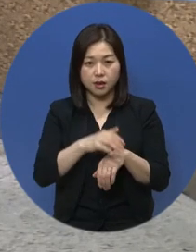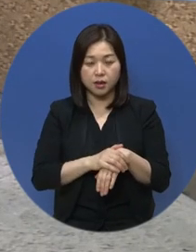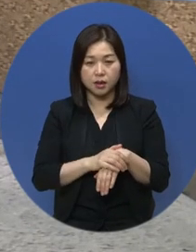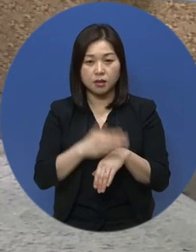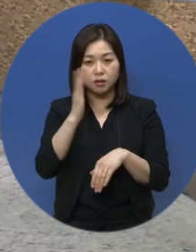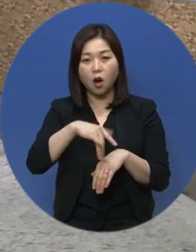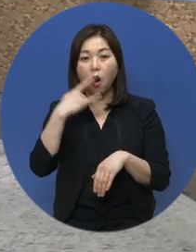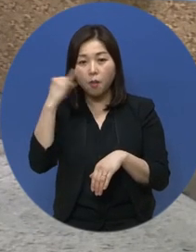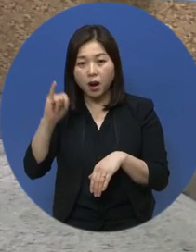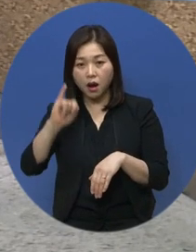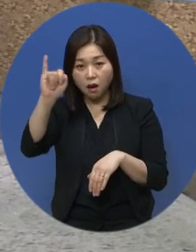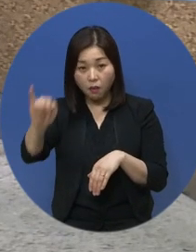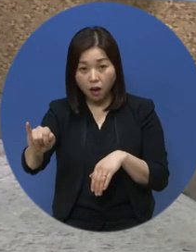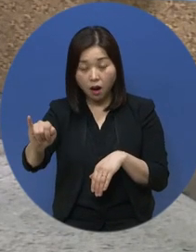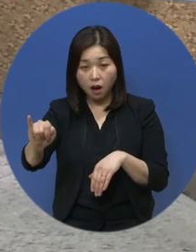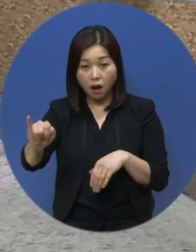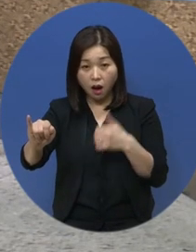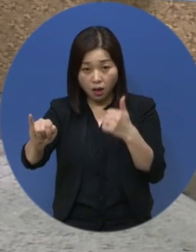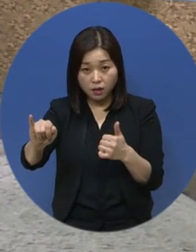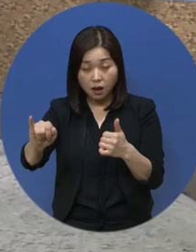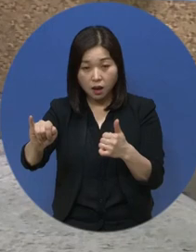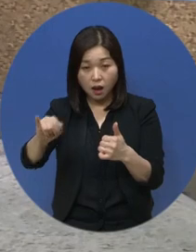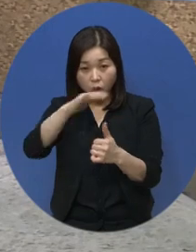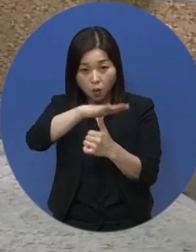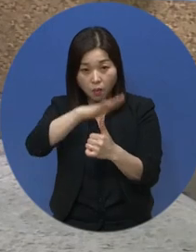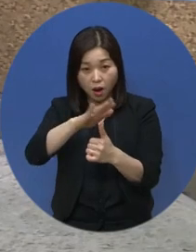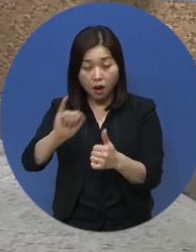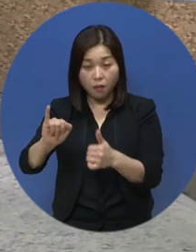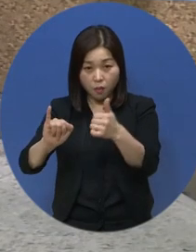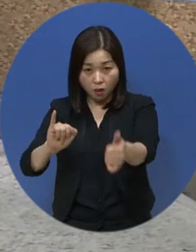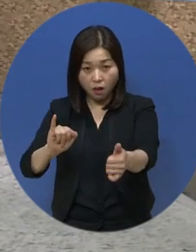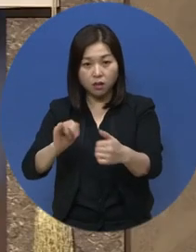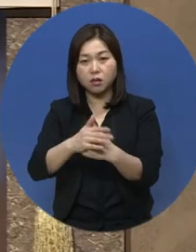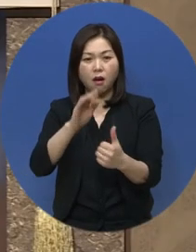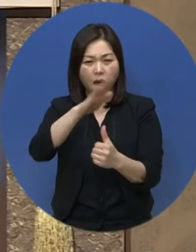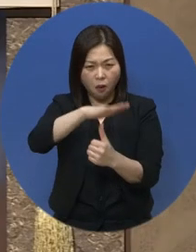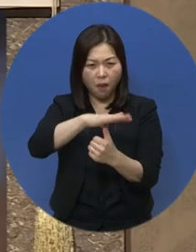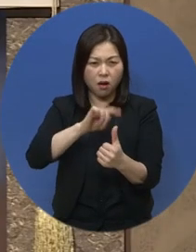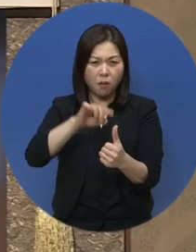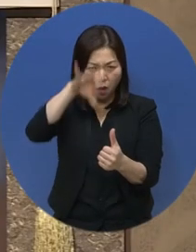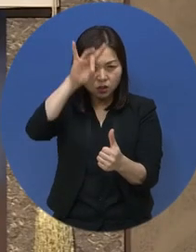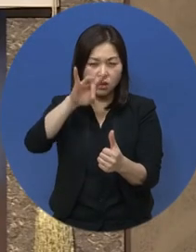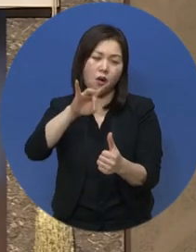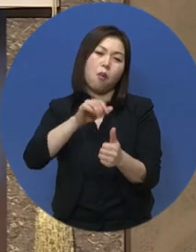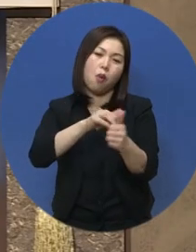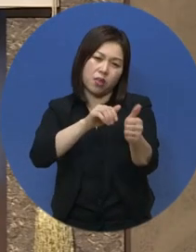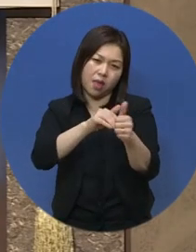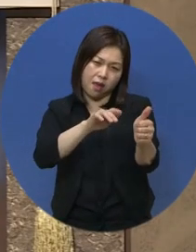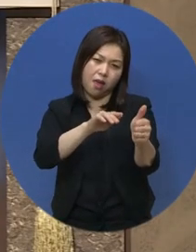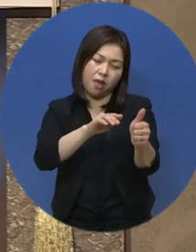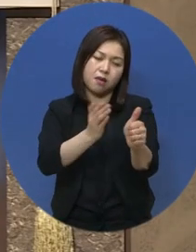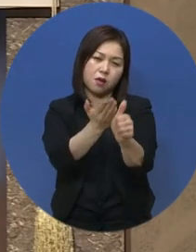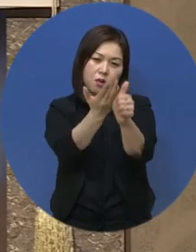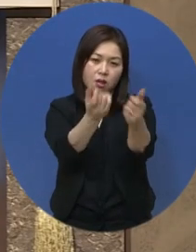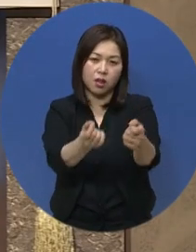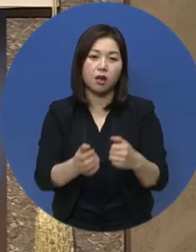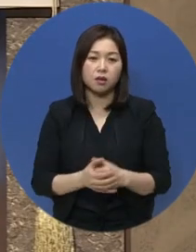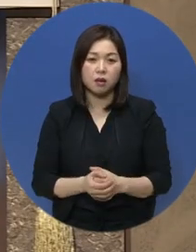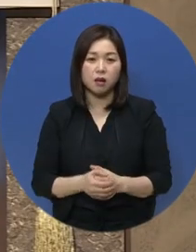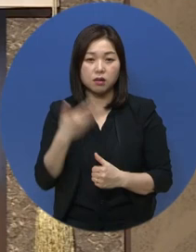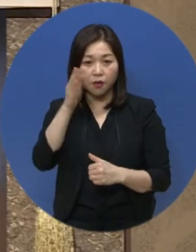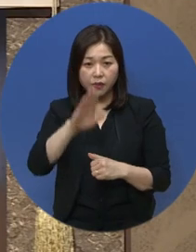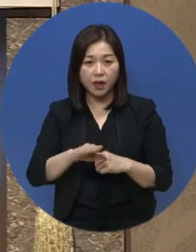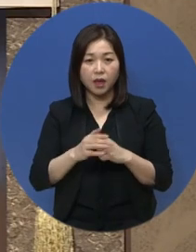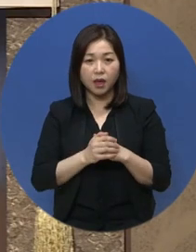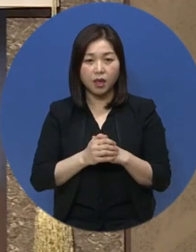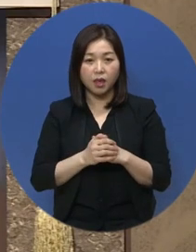먼저 나갈까요? 아이가 먼저 나갈까요? 엄마라면. 아이를 먼저 내보내거든요. 그런데 우리 사회에는 아이가 선거권이